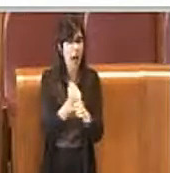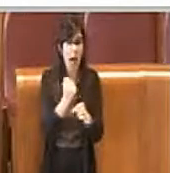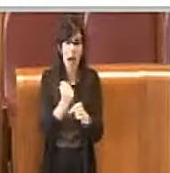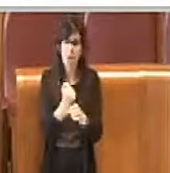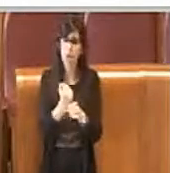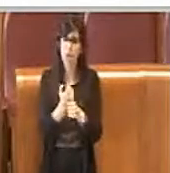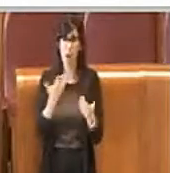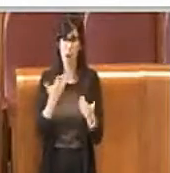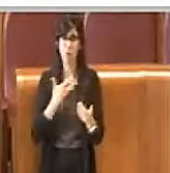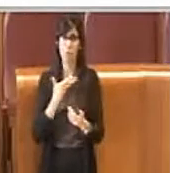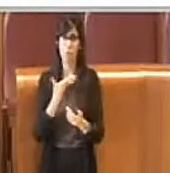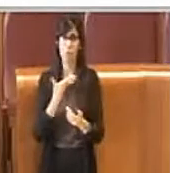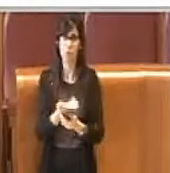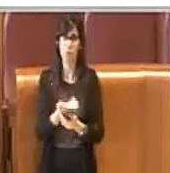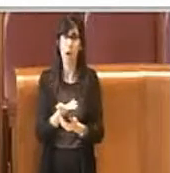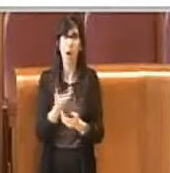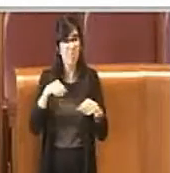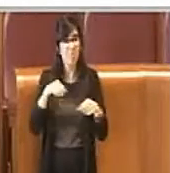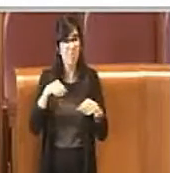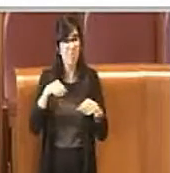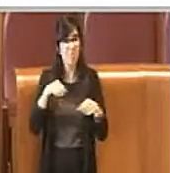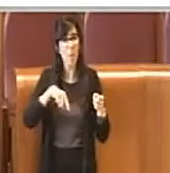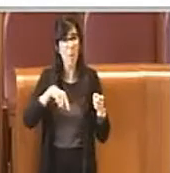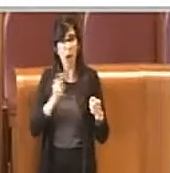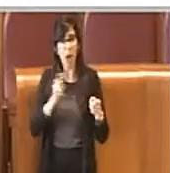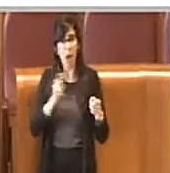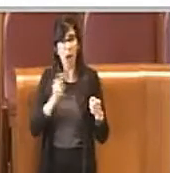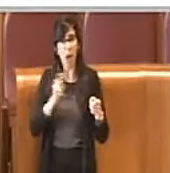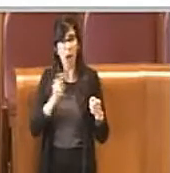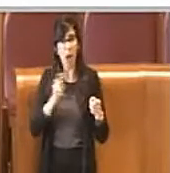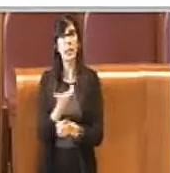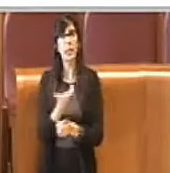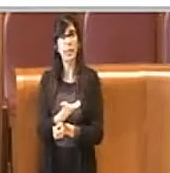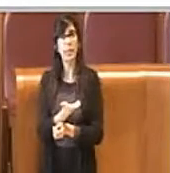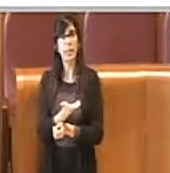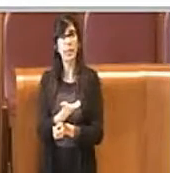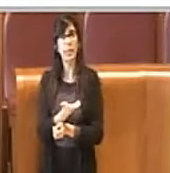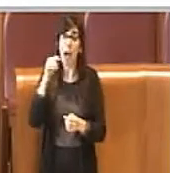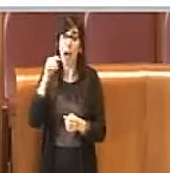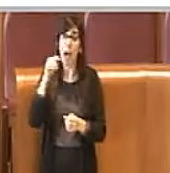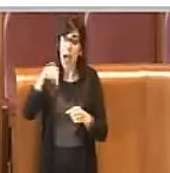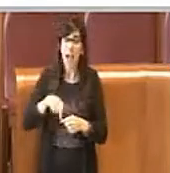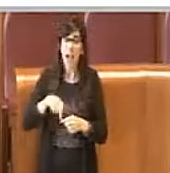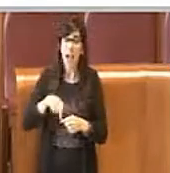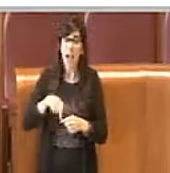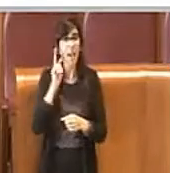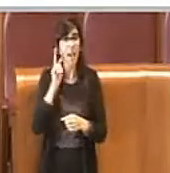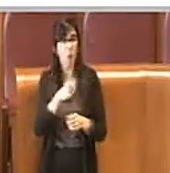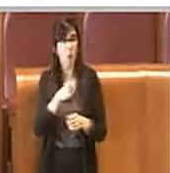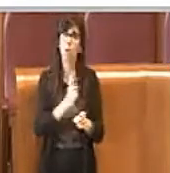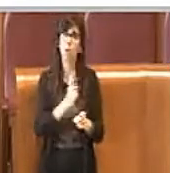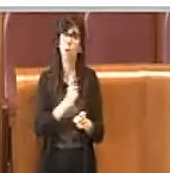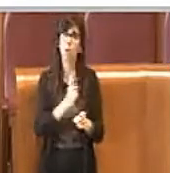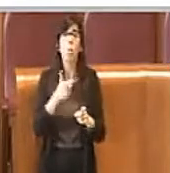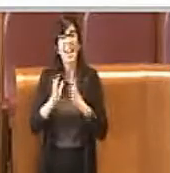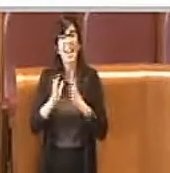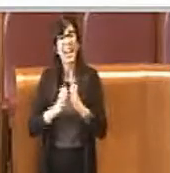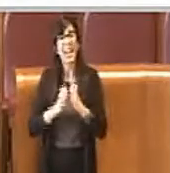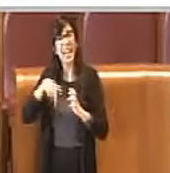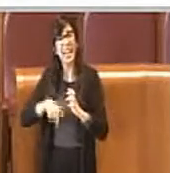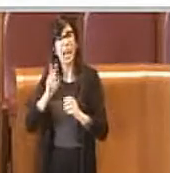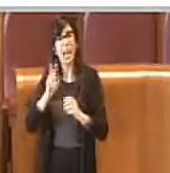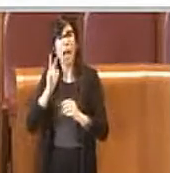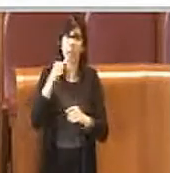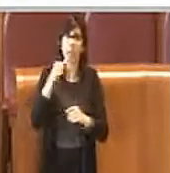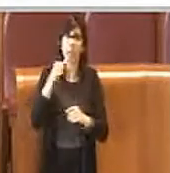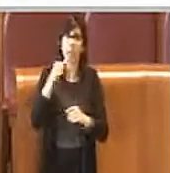lo vediamo in questo momento, di cui ci rendiamo conto quanto sono necessari soltanto nei momenti di crisi. Ecco,